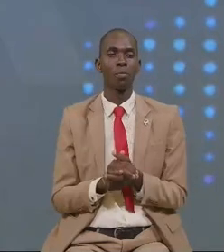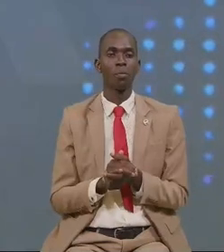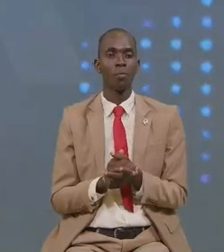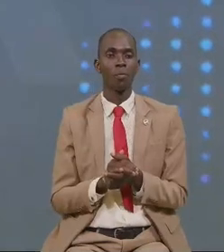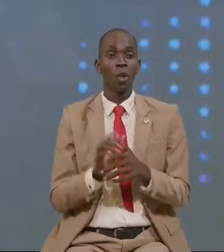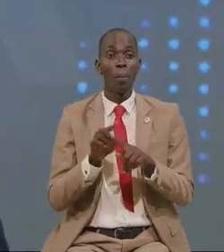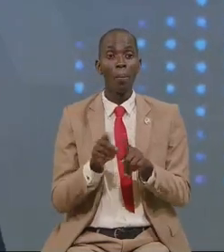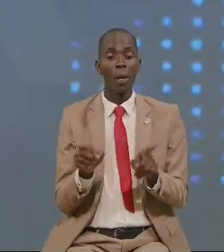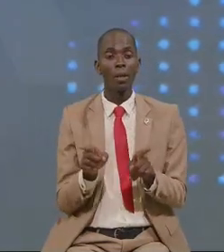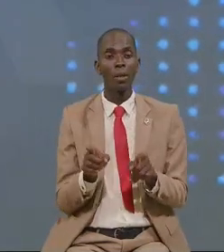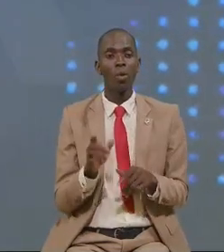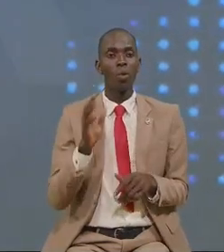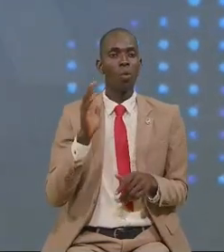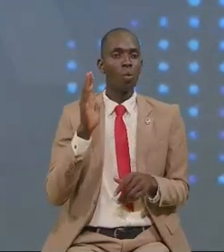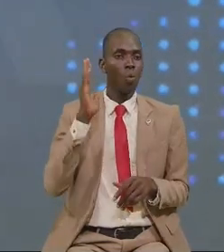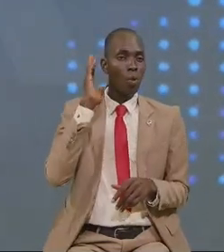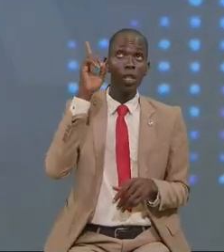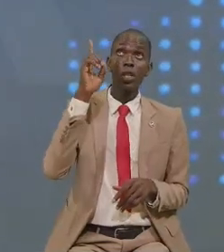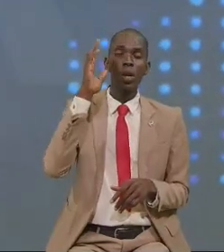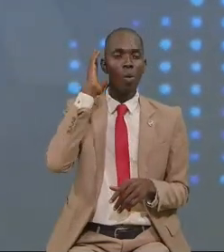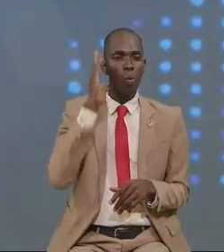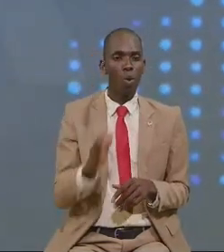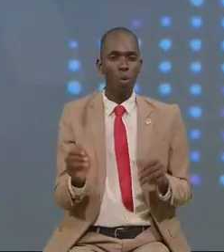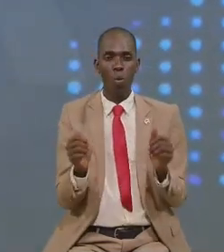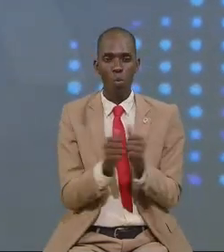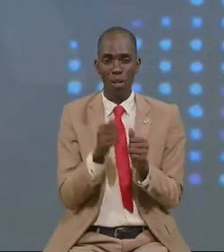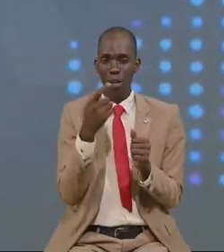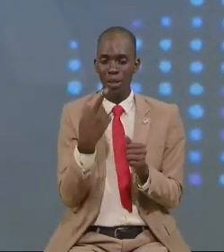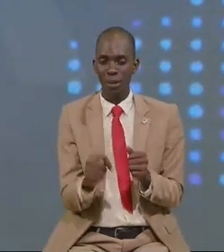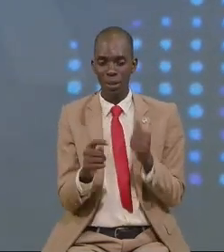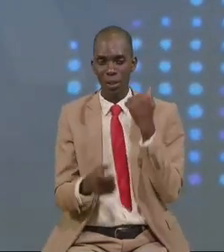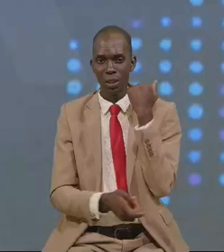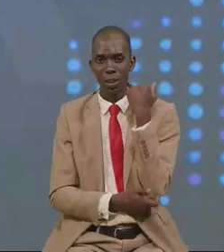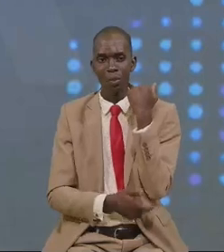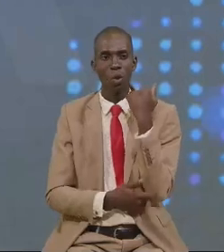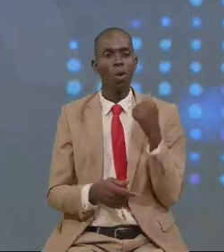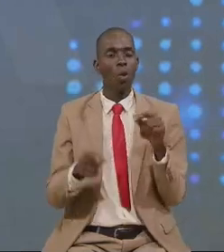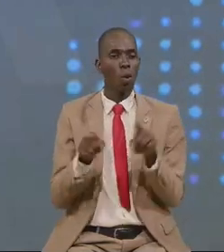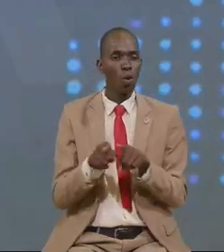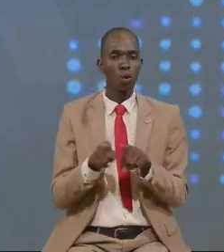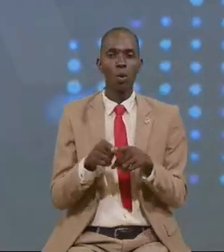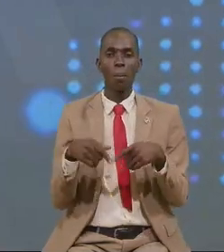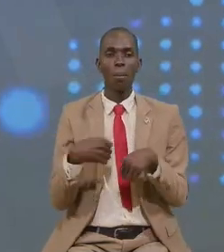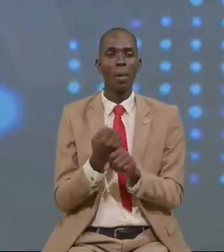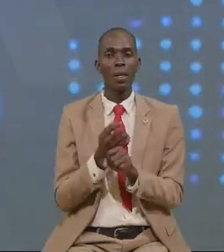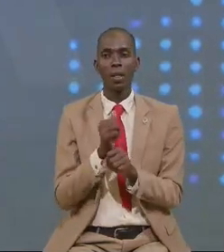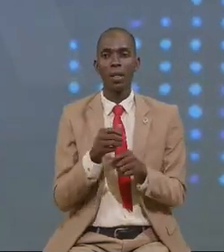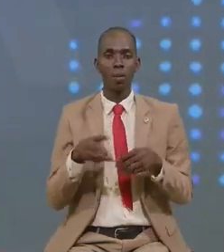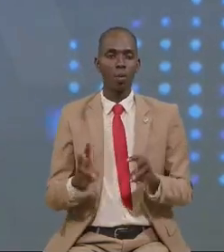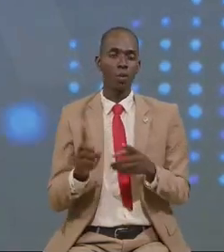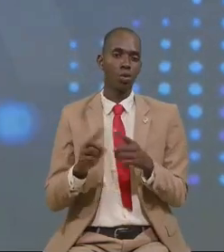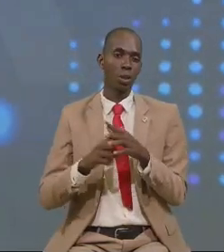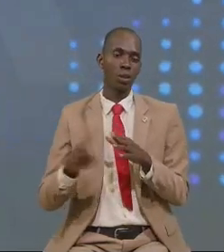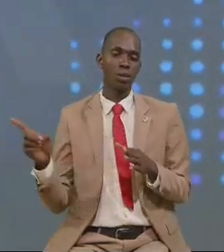mais et avec cette tentation, il tracera la voie d'en